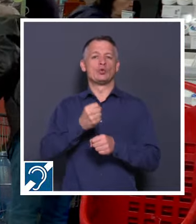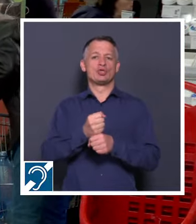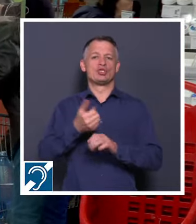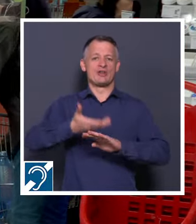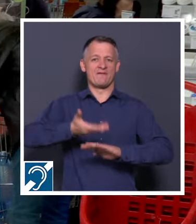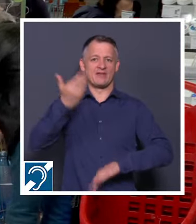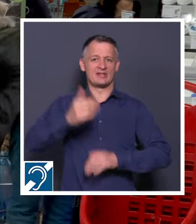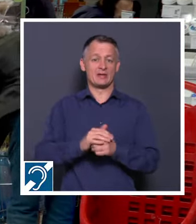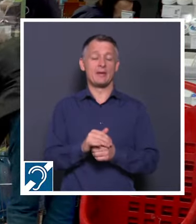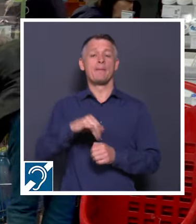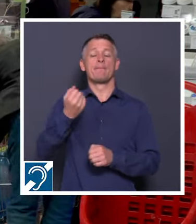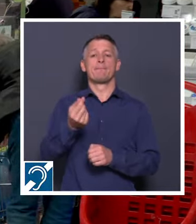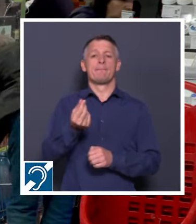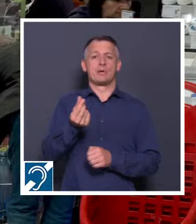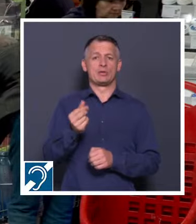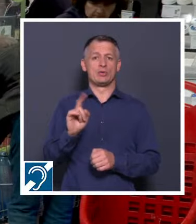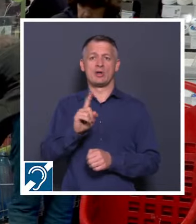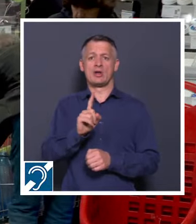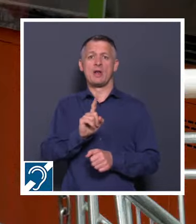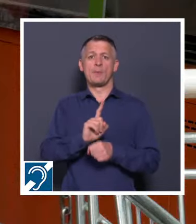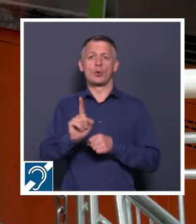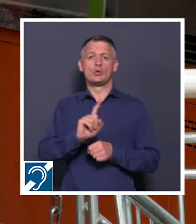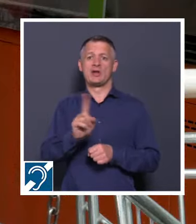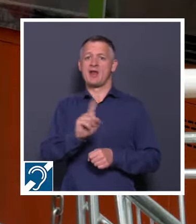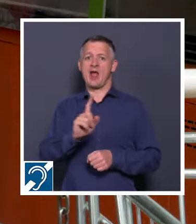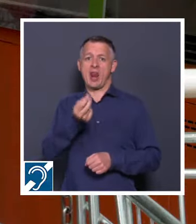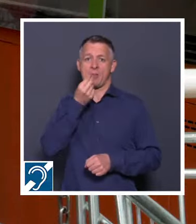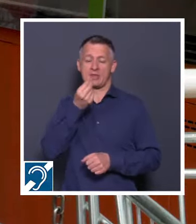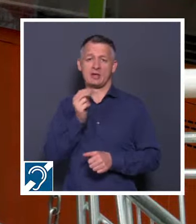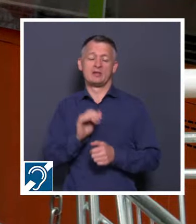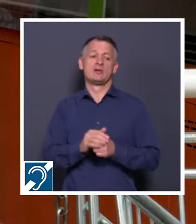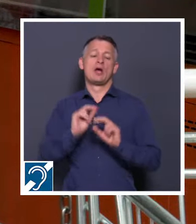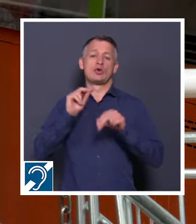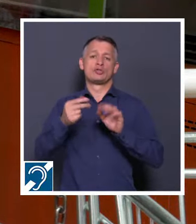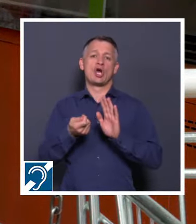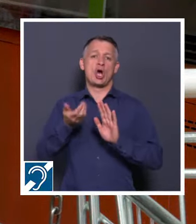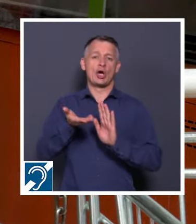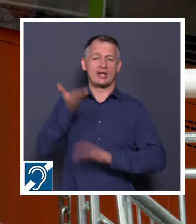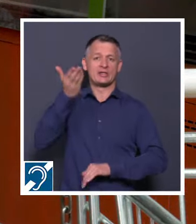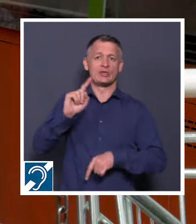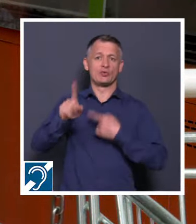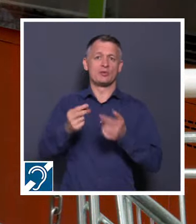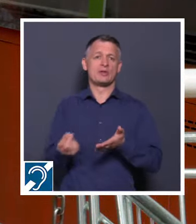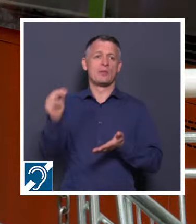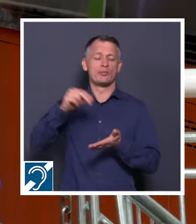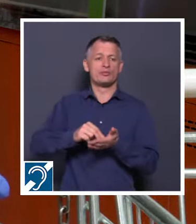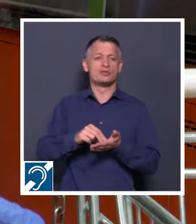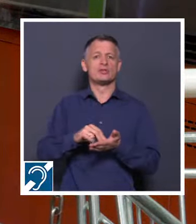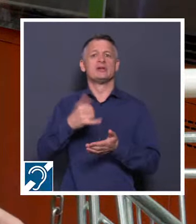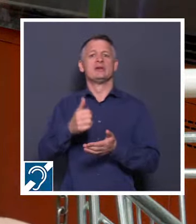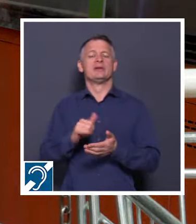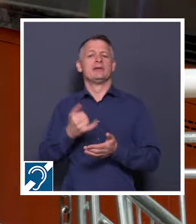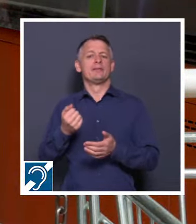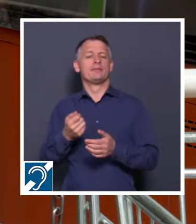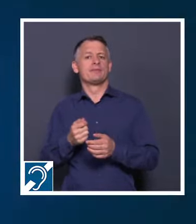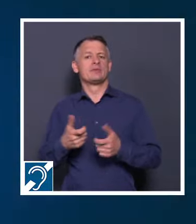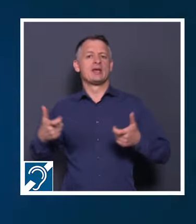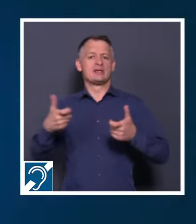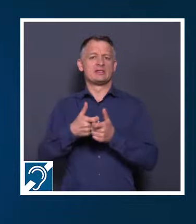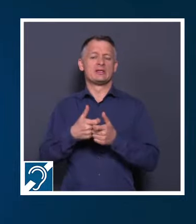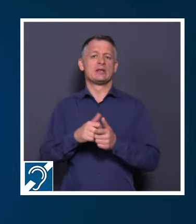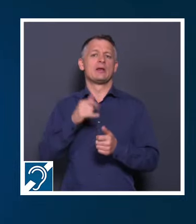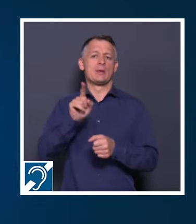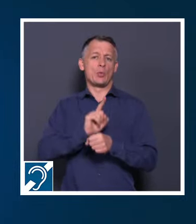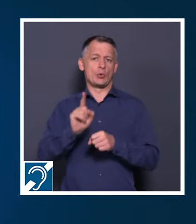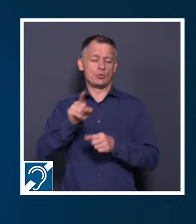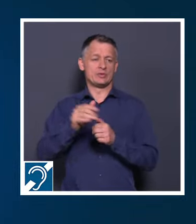produselor nealimentare au început să crească după ce guvernul a plafonat adaosul comercial pentru alimentele de bază. Consiliul Concurenței vrea să vadă dacă